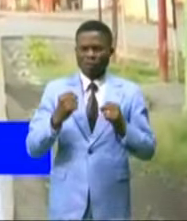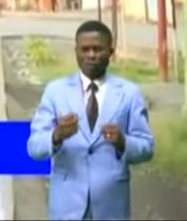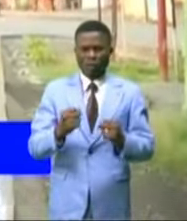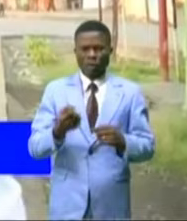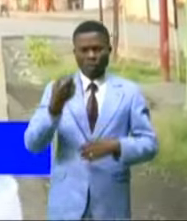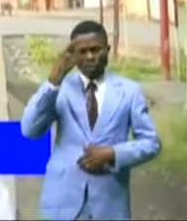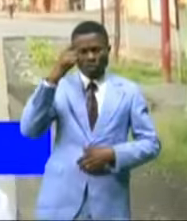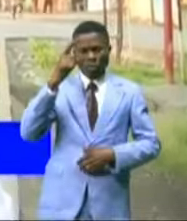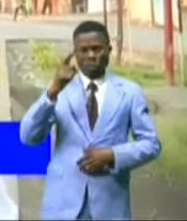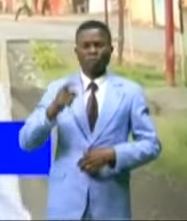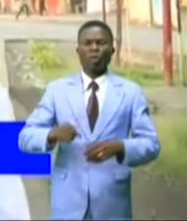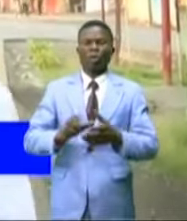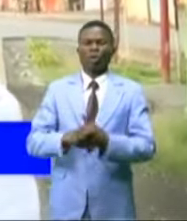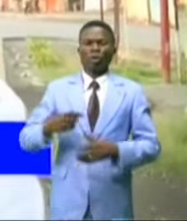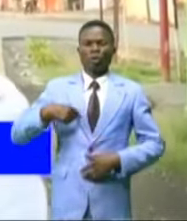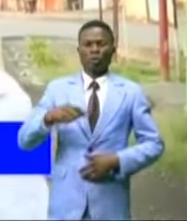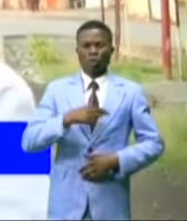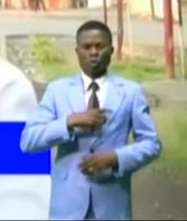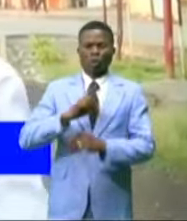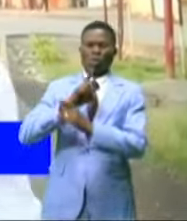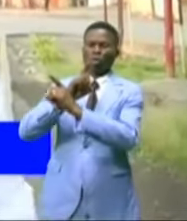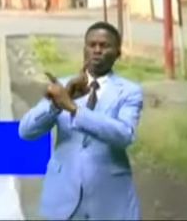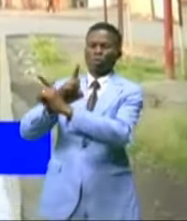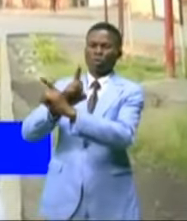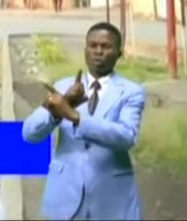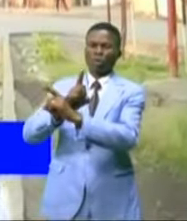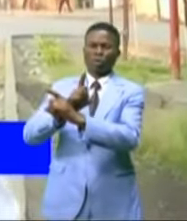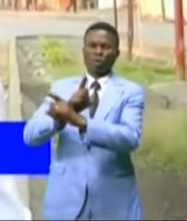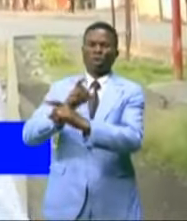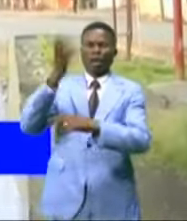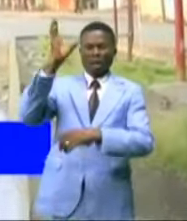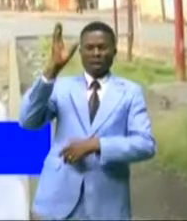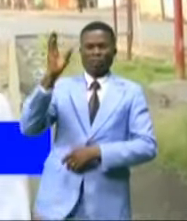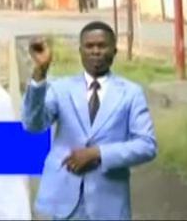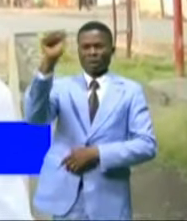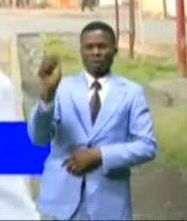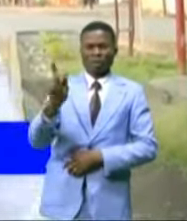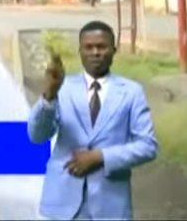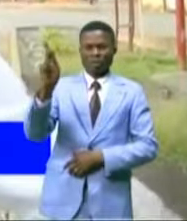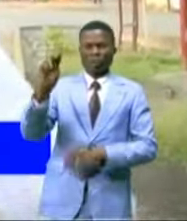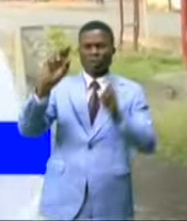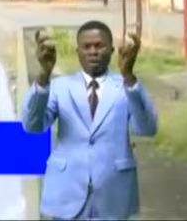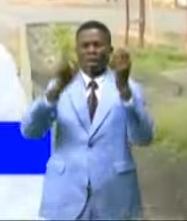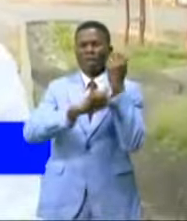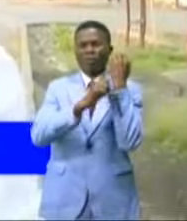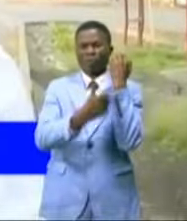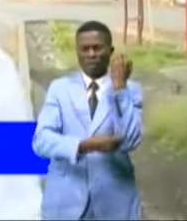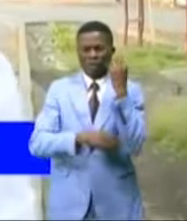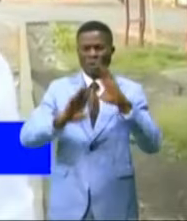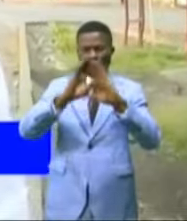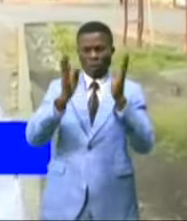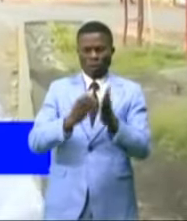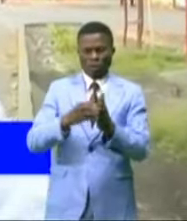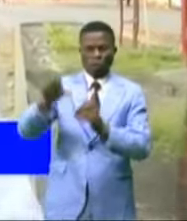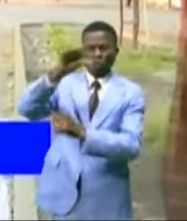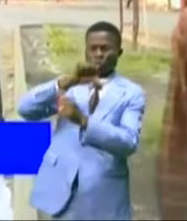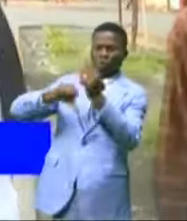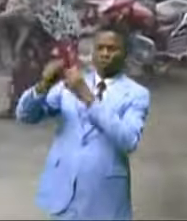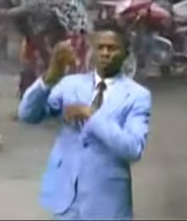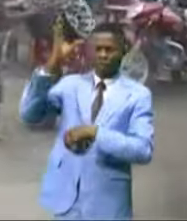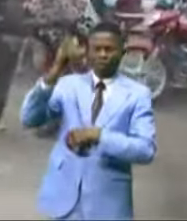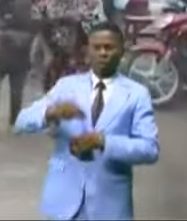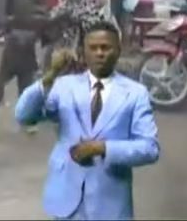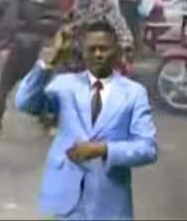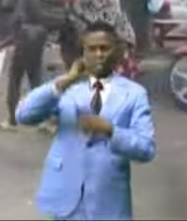afin que nous puissions protéger la cité de sakeé la viille de Goma ainsi que toutes les autres entités de la la province du Nord